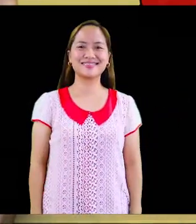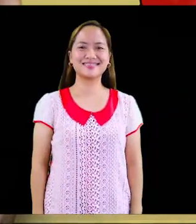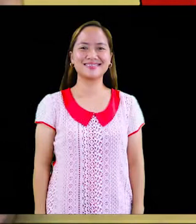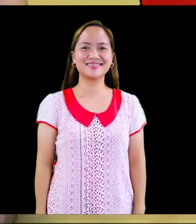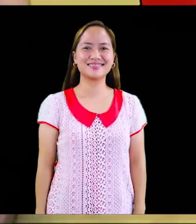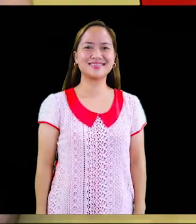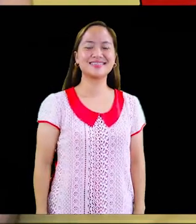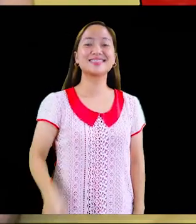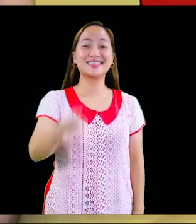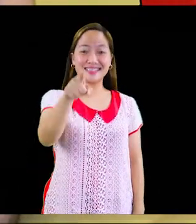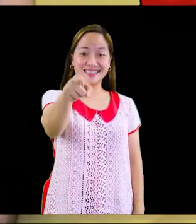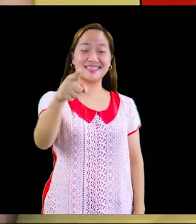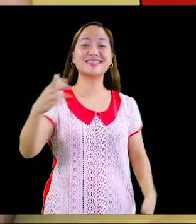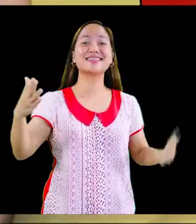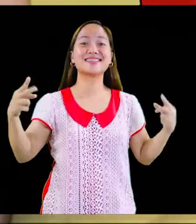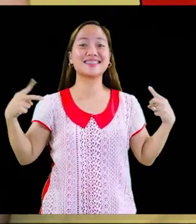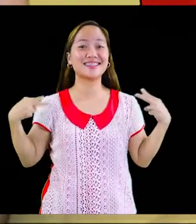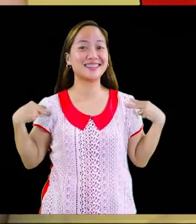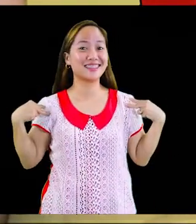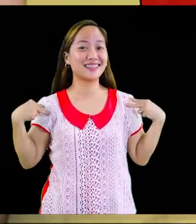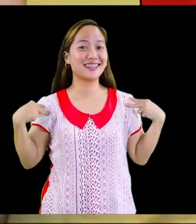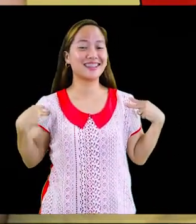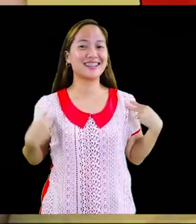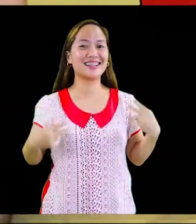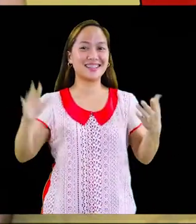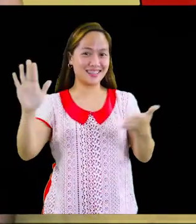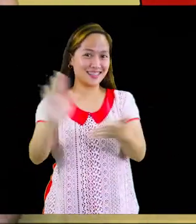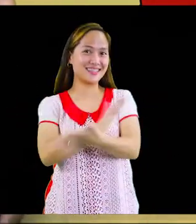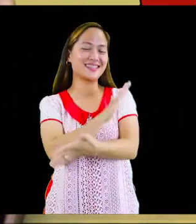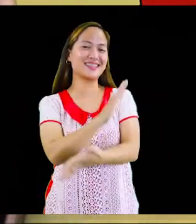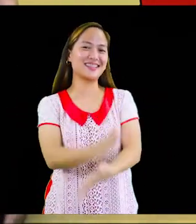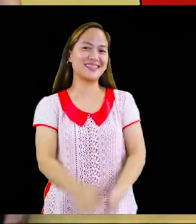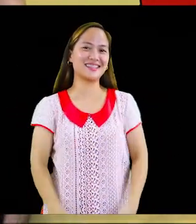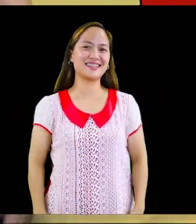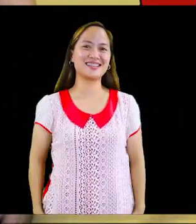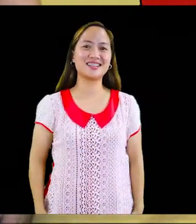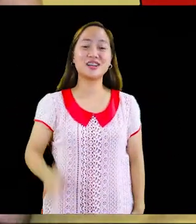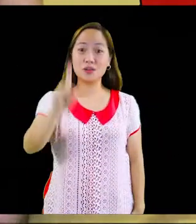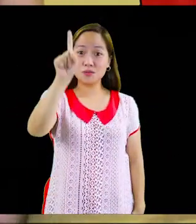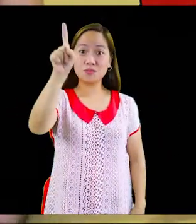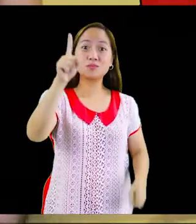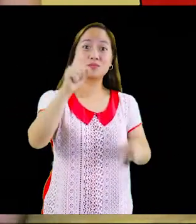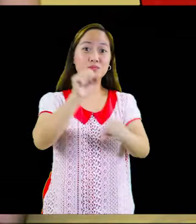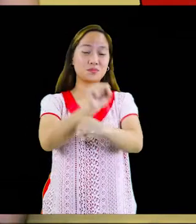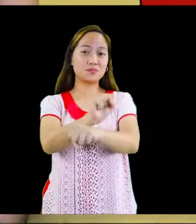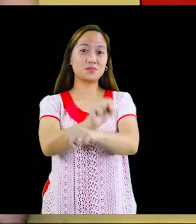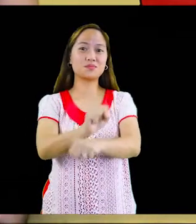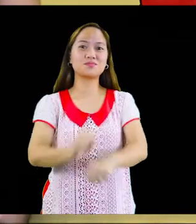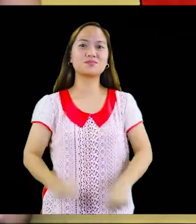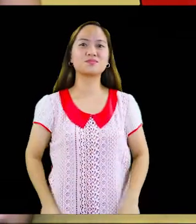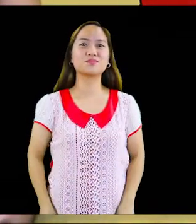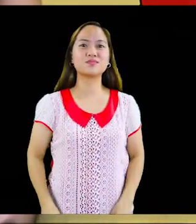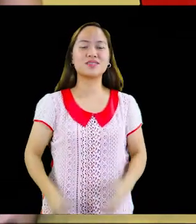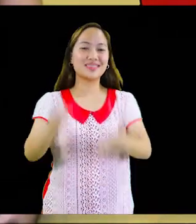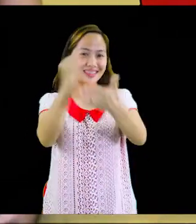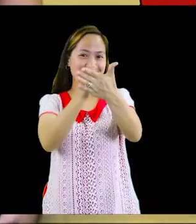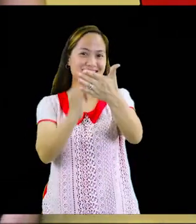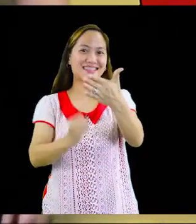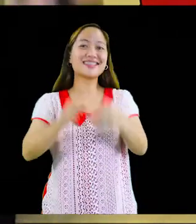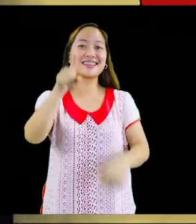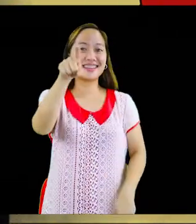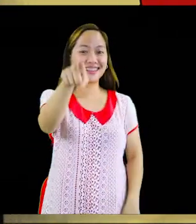May ara ka mo dira activity sa inyong module. Ang activity 1, i-trace ang inyong